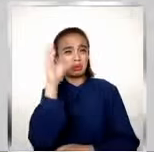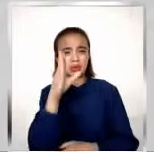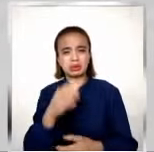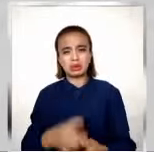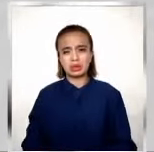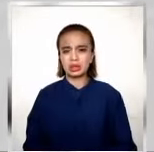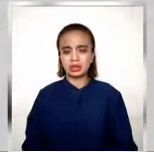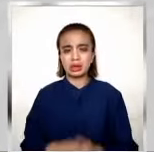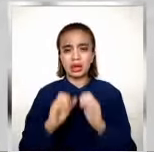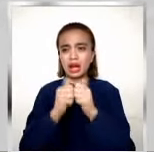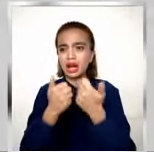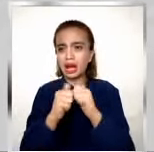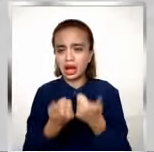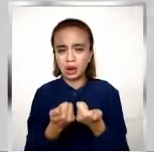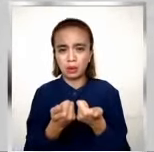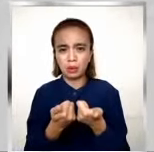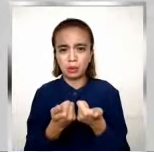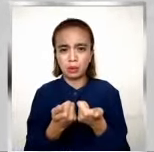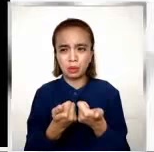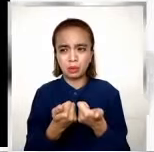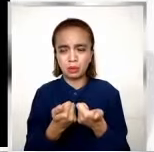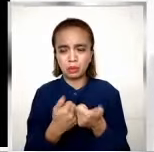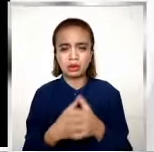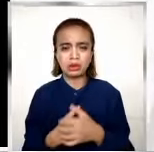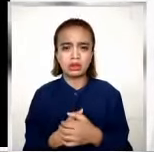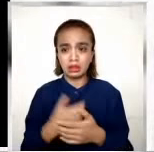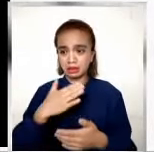pong masusuntok ang nanay niya?